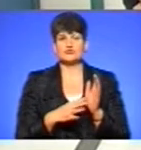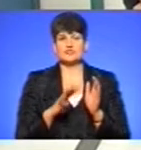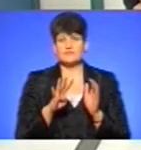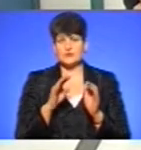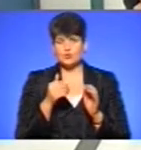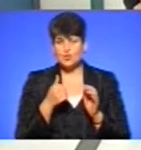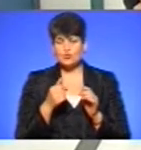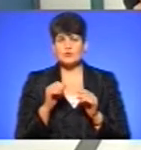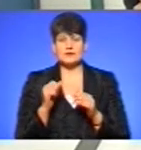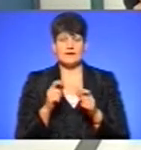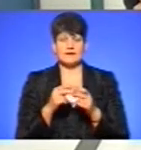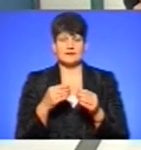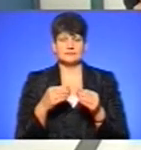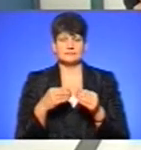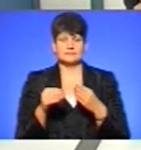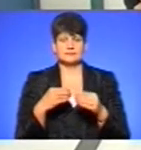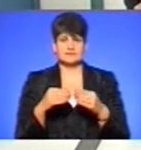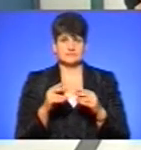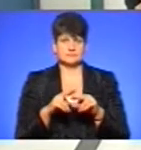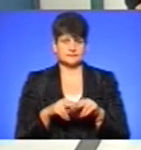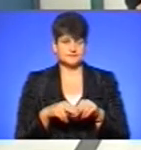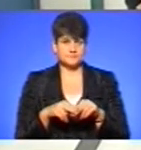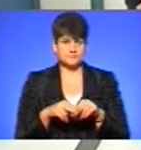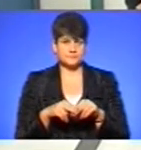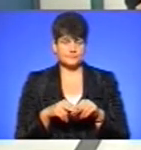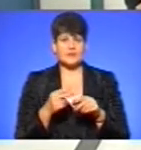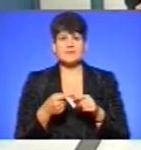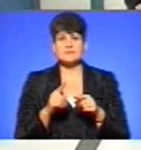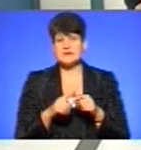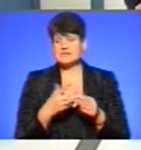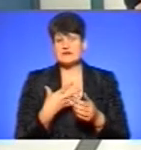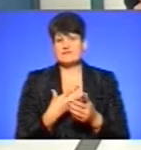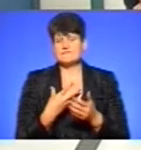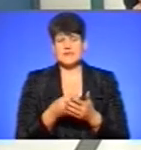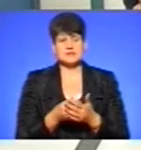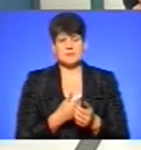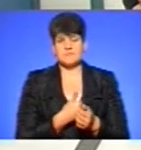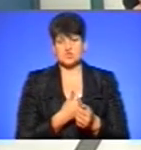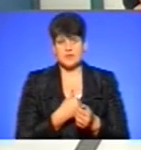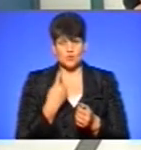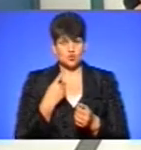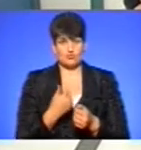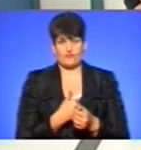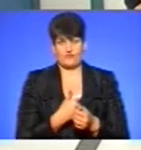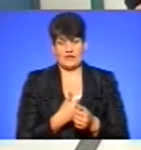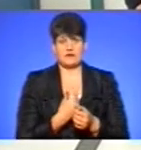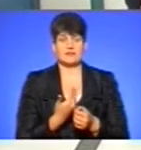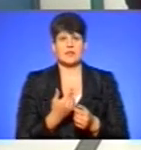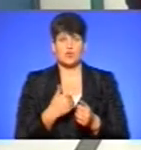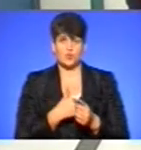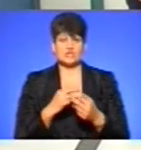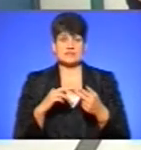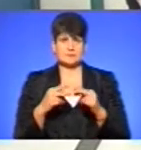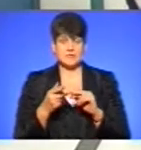ID-картку. В першу чергу це за власним бажанням, тобто особа виявила, хоче замінити